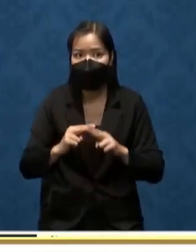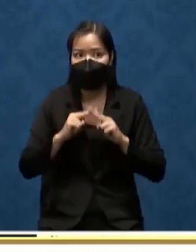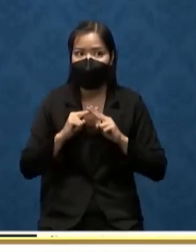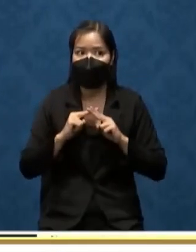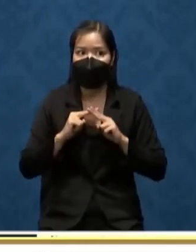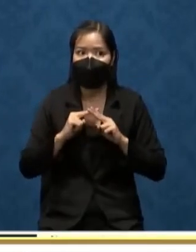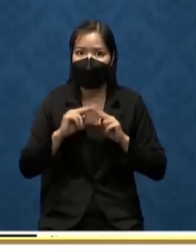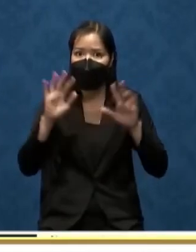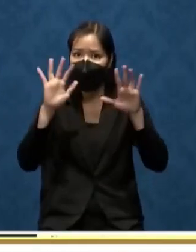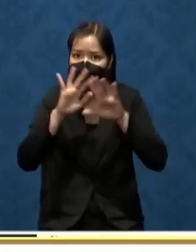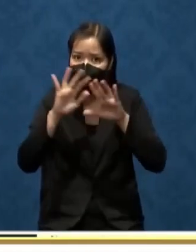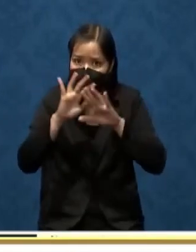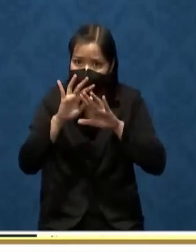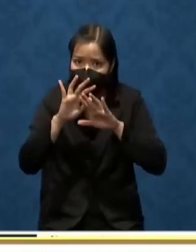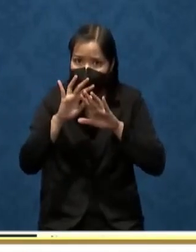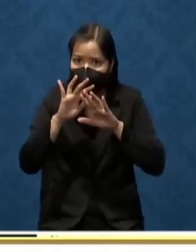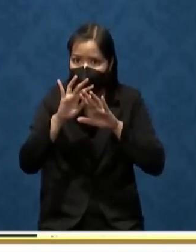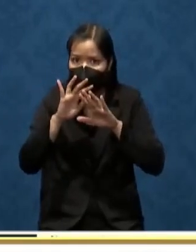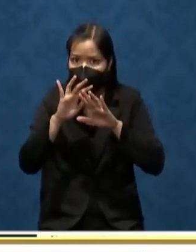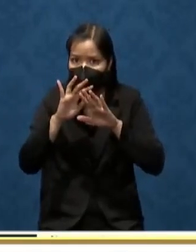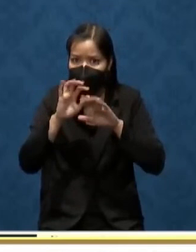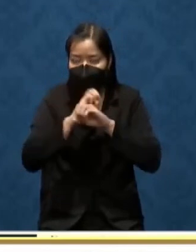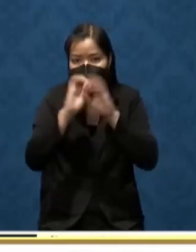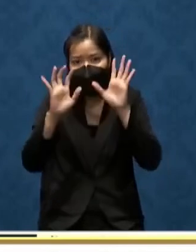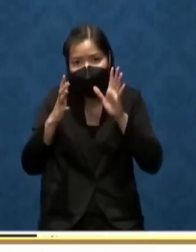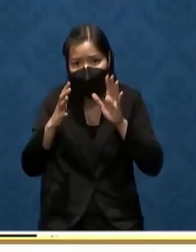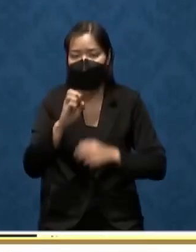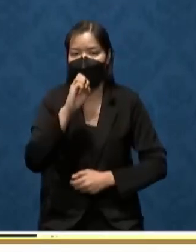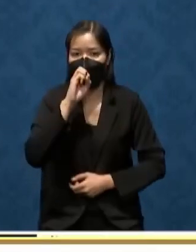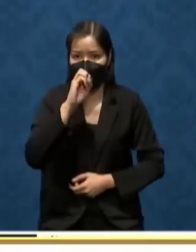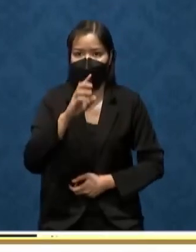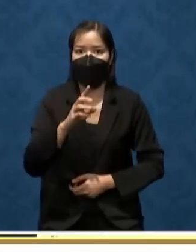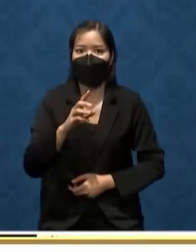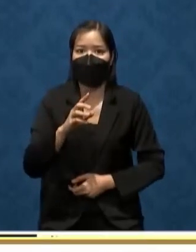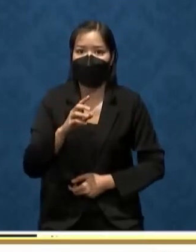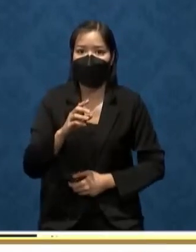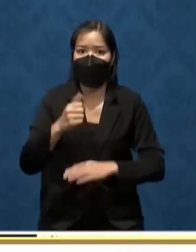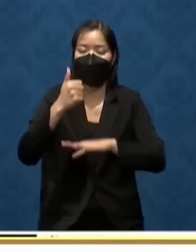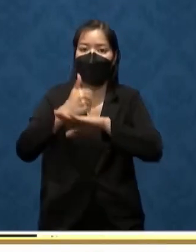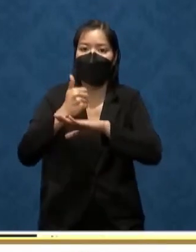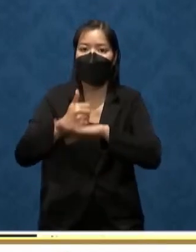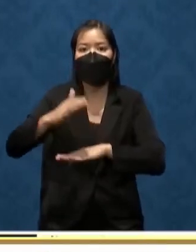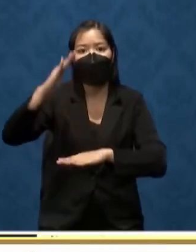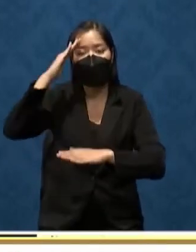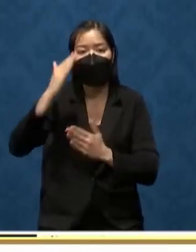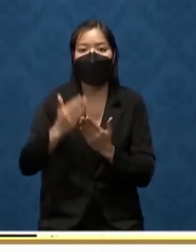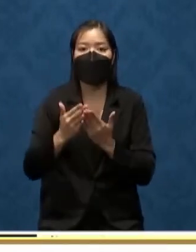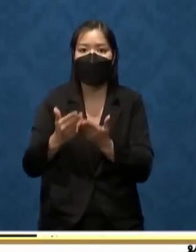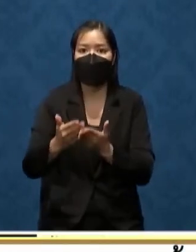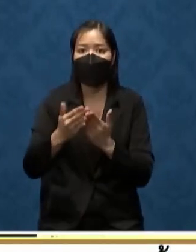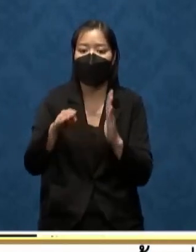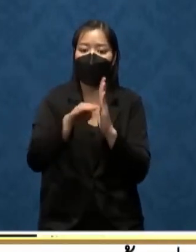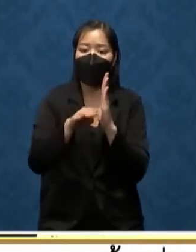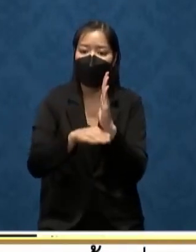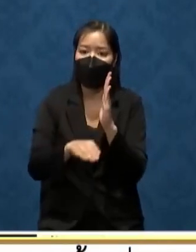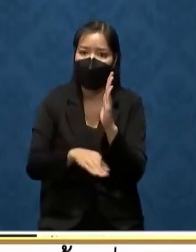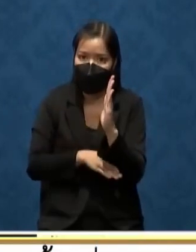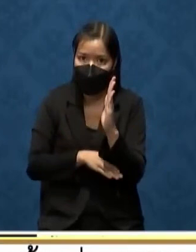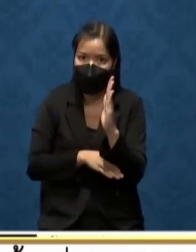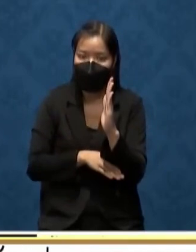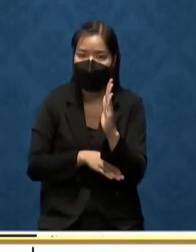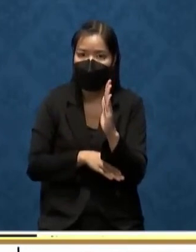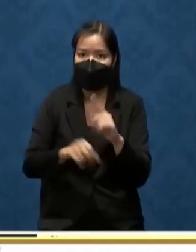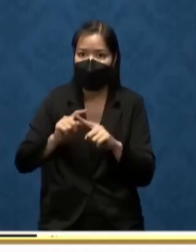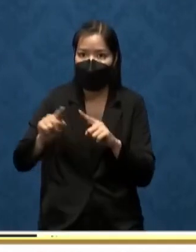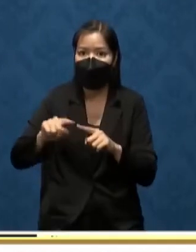ไม่ป่งใส jeu เรีน huis้เลย gave้นยัมไปที่ท่านผู้วชาวัหือ Wheเขเป tangวรพริแล